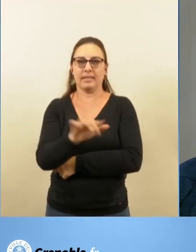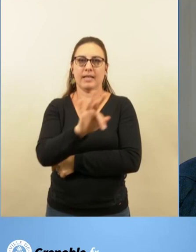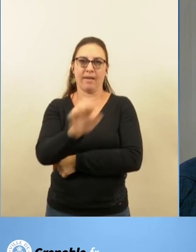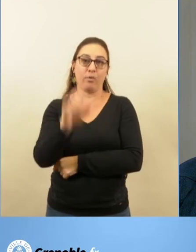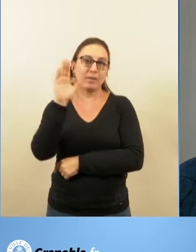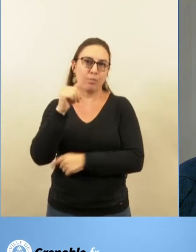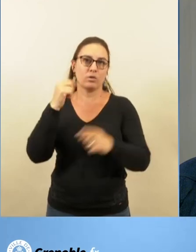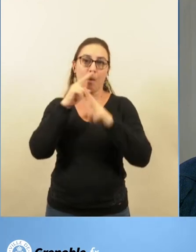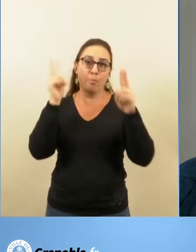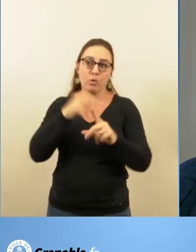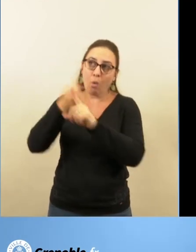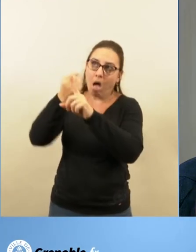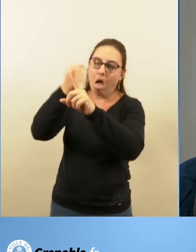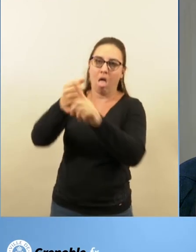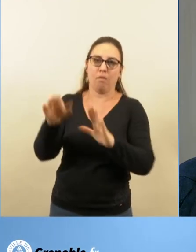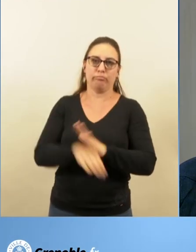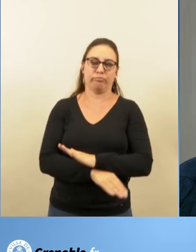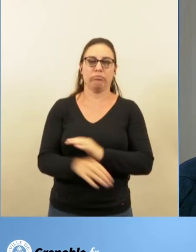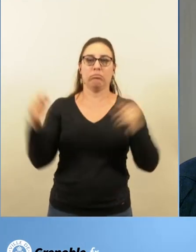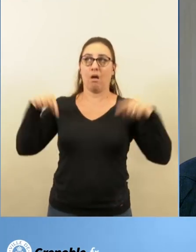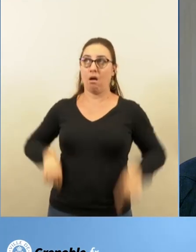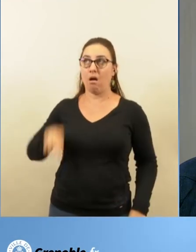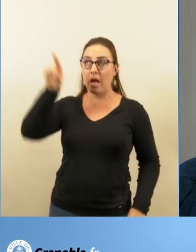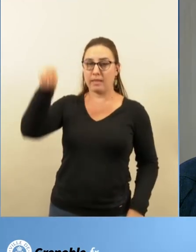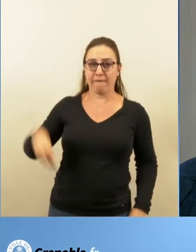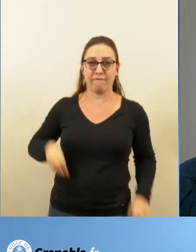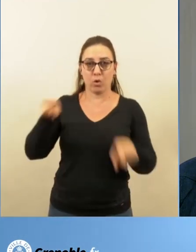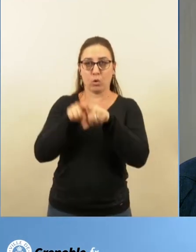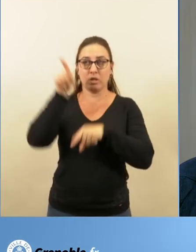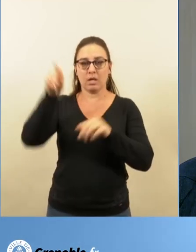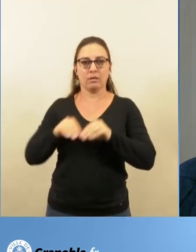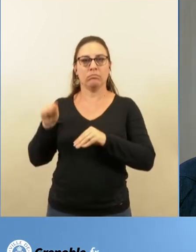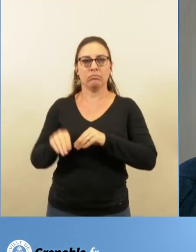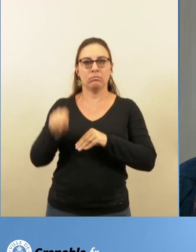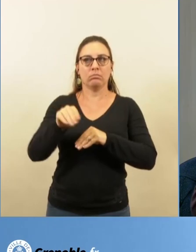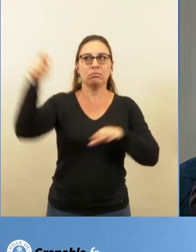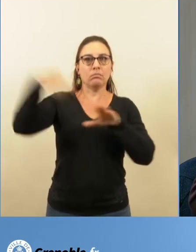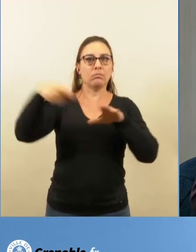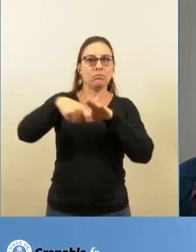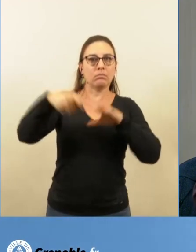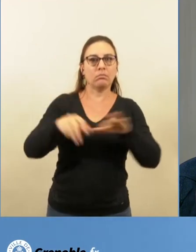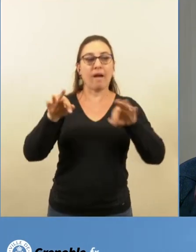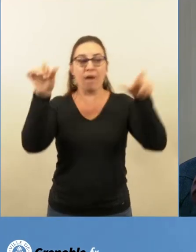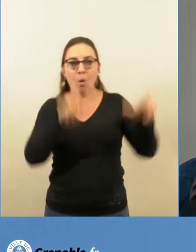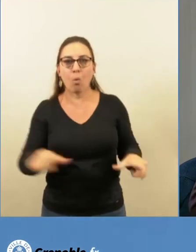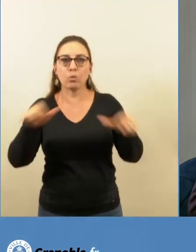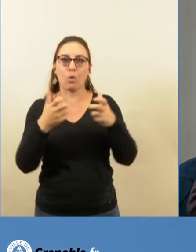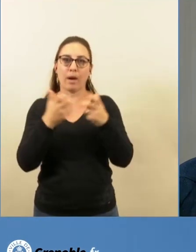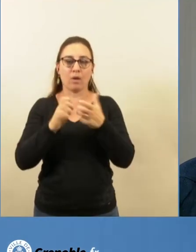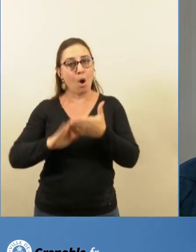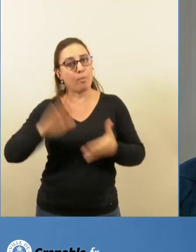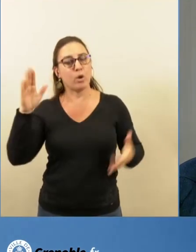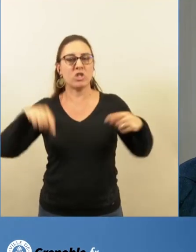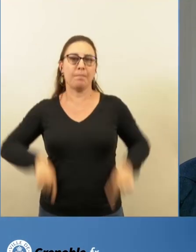sur de l'air l'état des en repoussant sans arrêt le soutien collectivité notamment en matière de contrôle pourtant promis par Jean